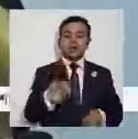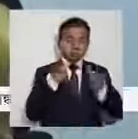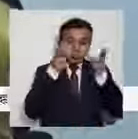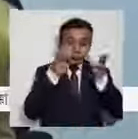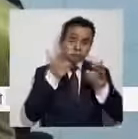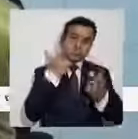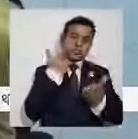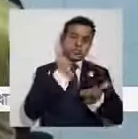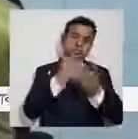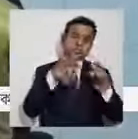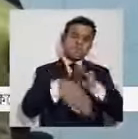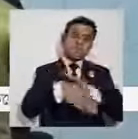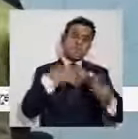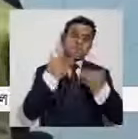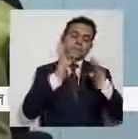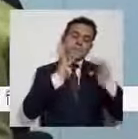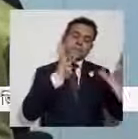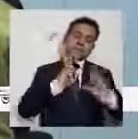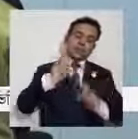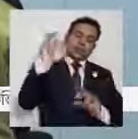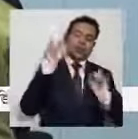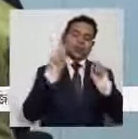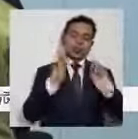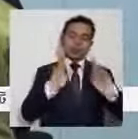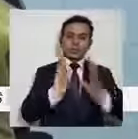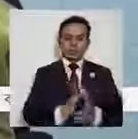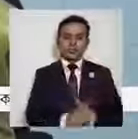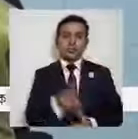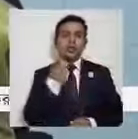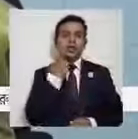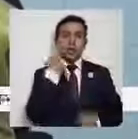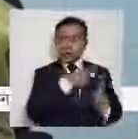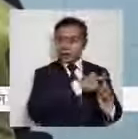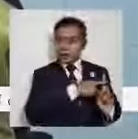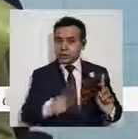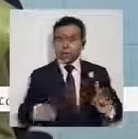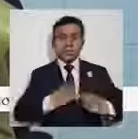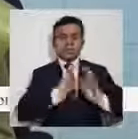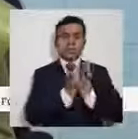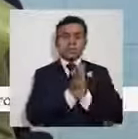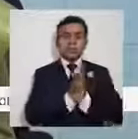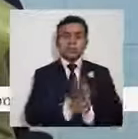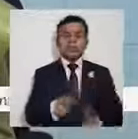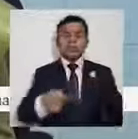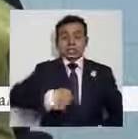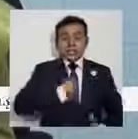24 ঘন্টায় আমাদের হোম কোয়ারেন্টাইনে 3641 জন এবং এ পর্যন্ত